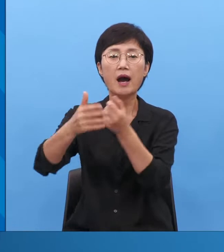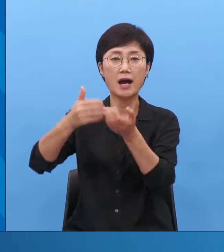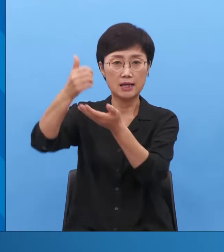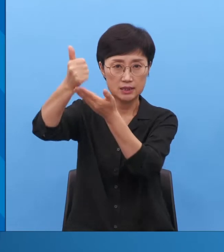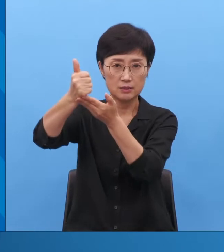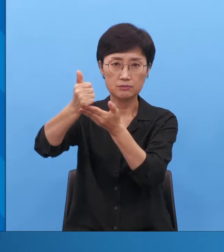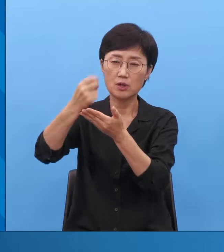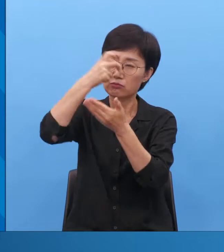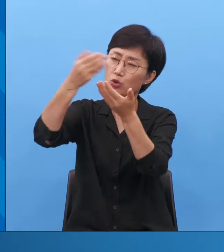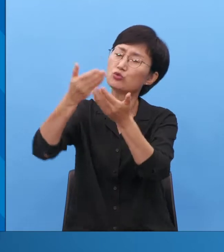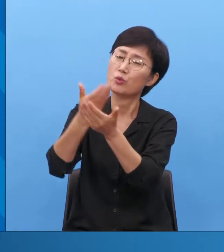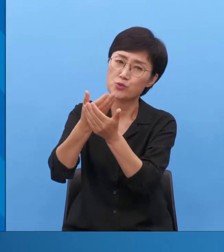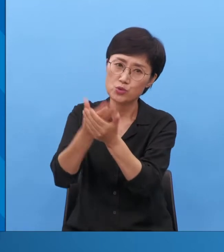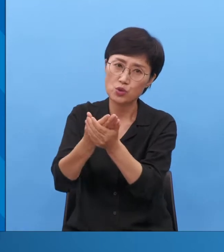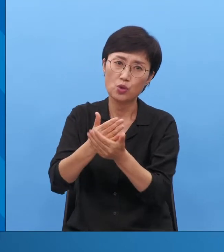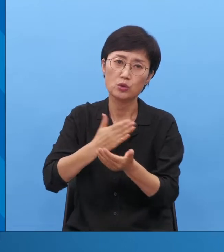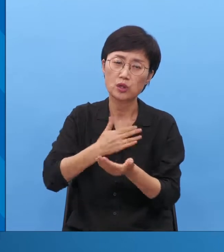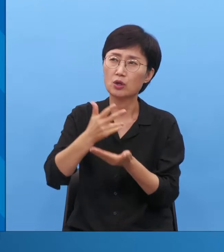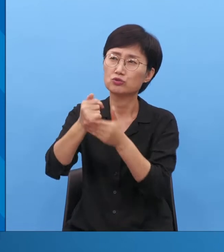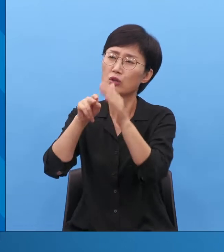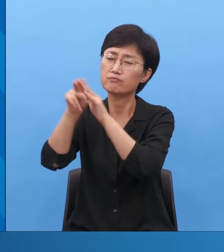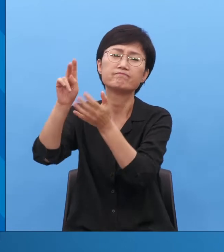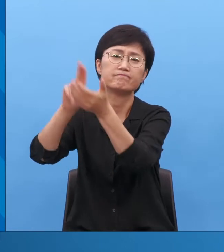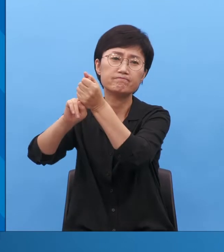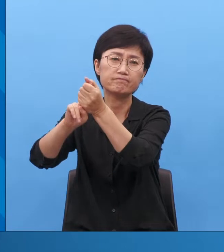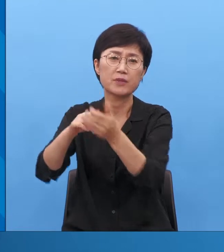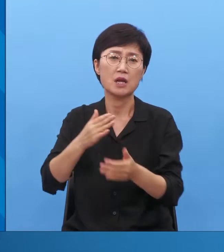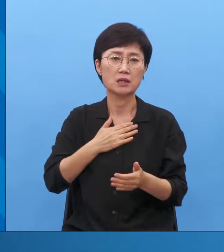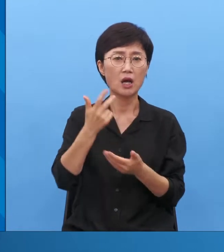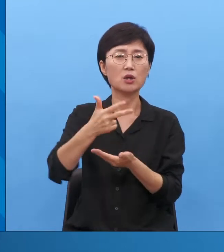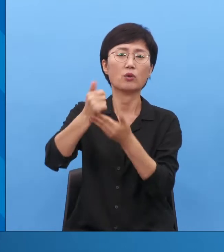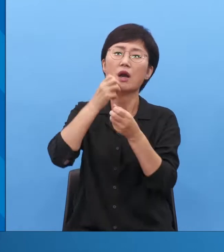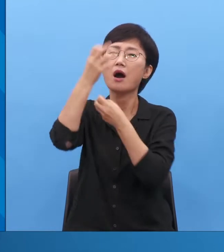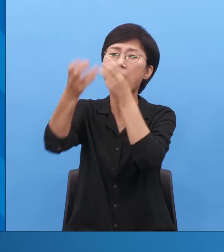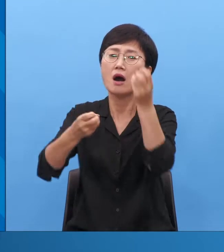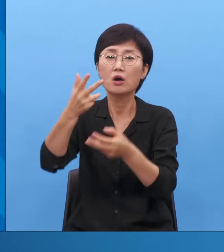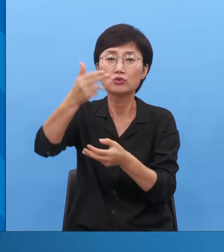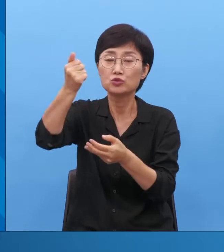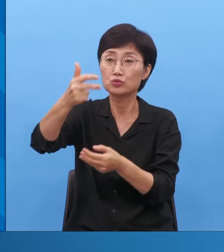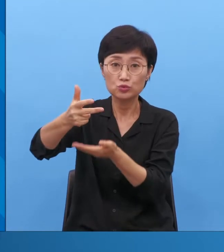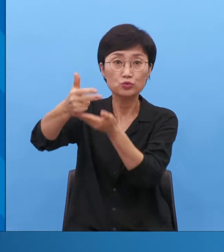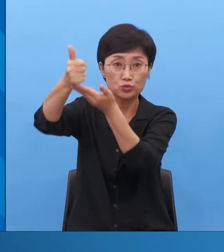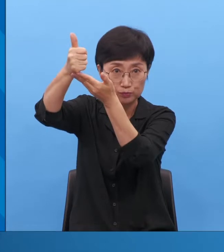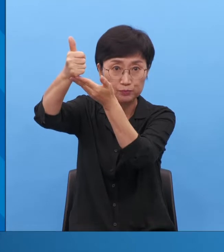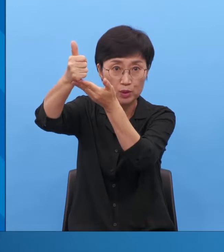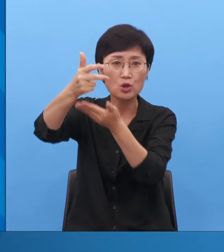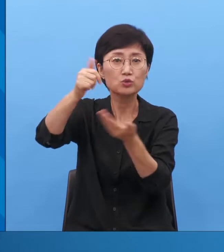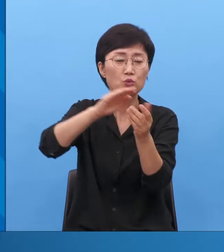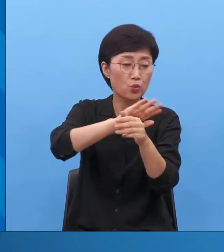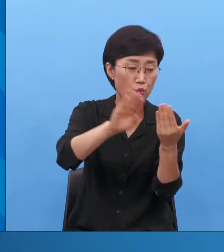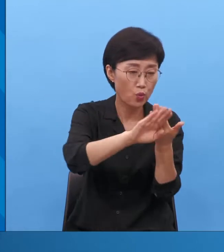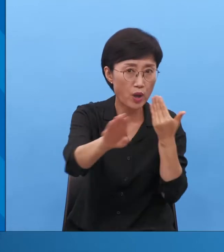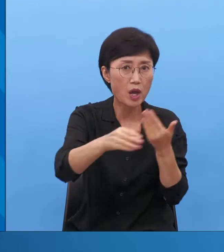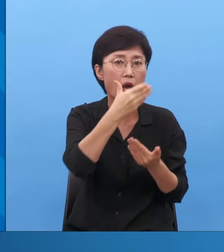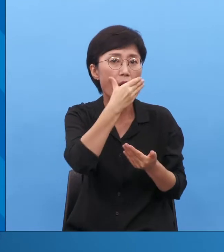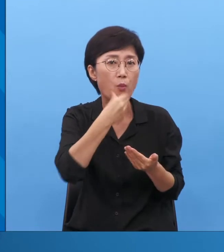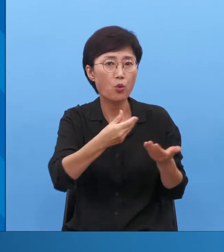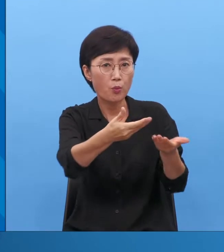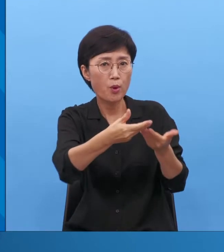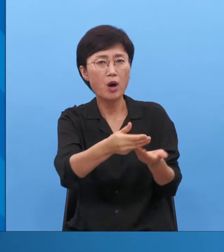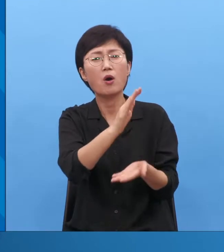나를 지켜주소서. 내가 주께 피하나이다. 내가 여호와께 아뢰되 주는 나의 주님이시오니 주밖에는